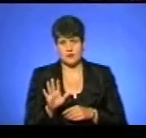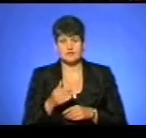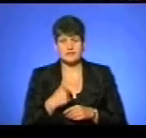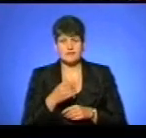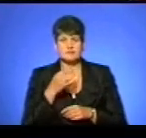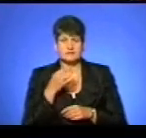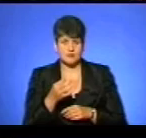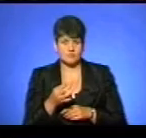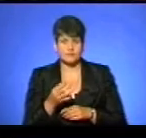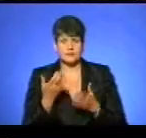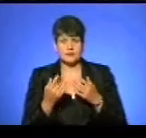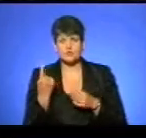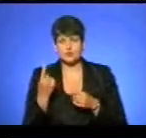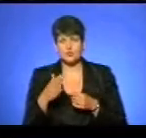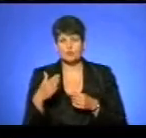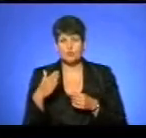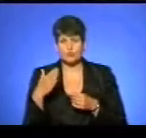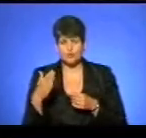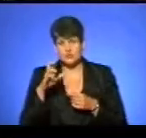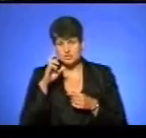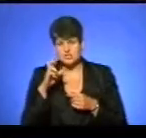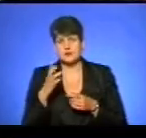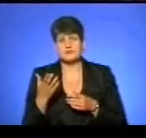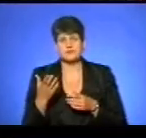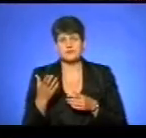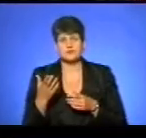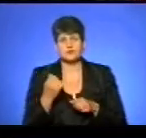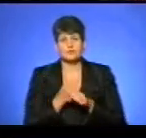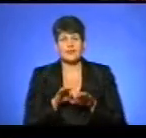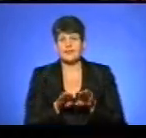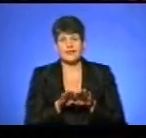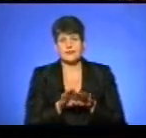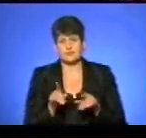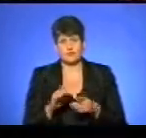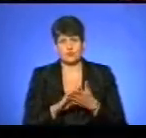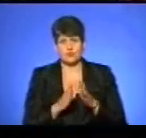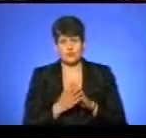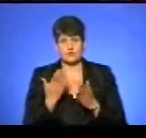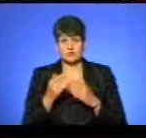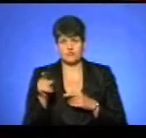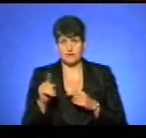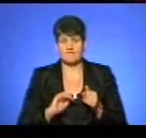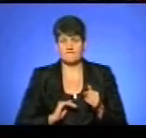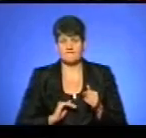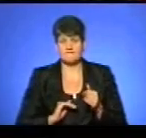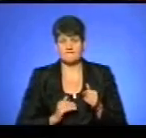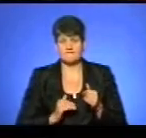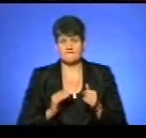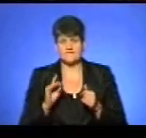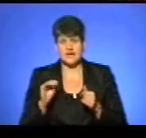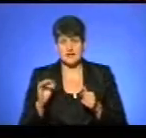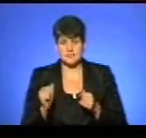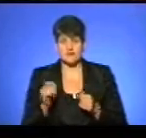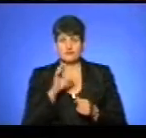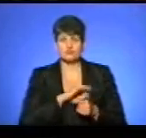скажу. Але з одного боку, знову ж таки, держава поставила в нерівні умови. Якщо ви фермер, і будете скористатися